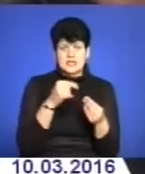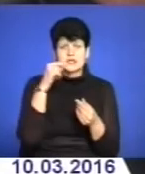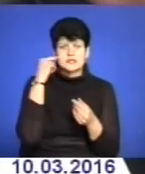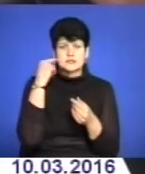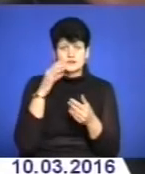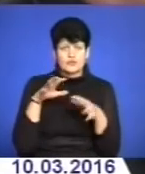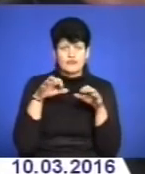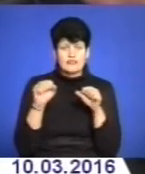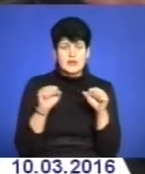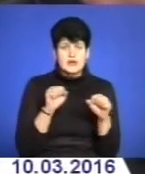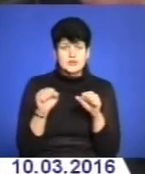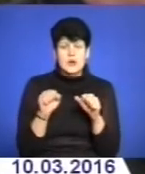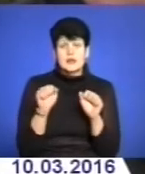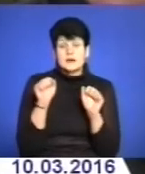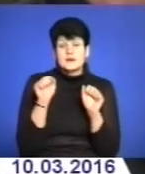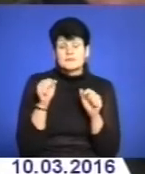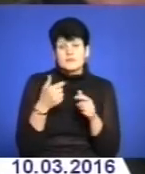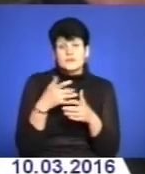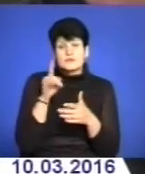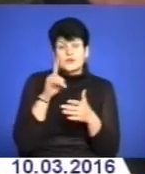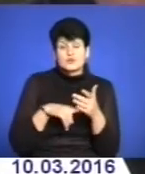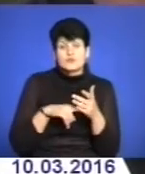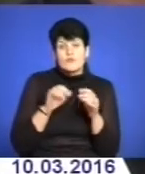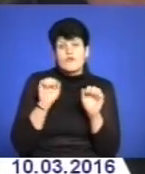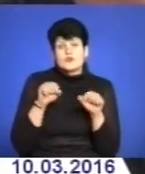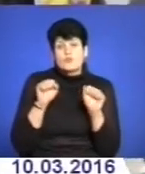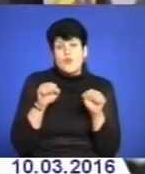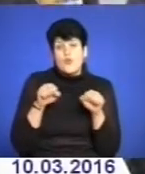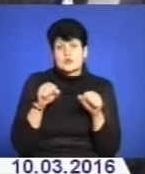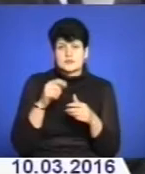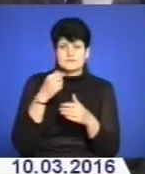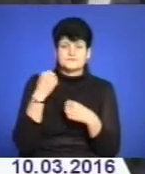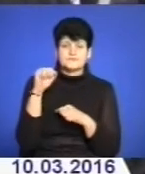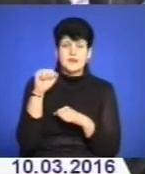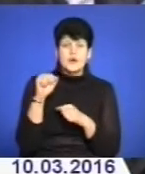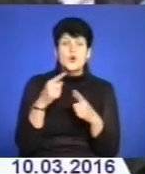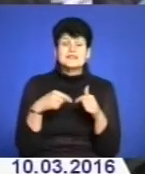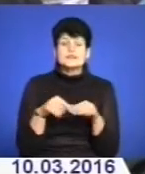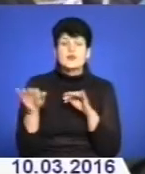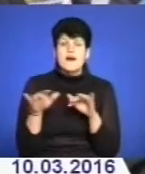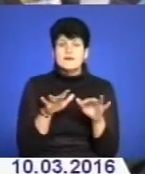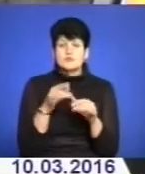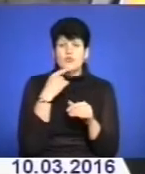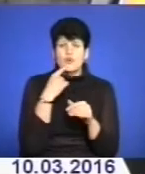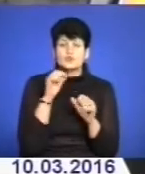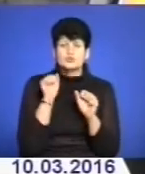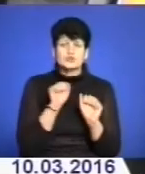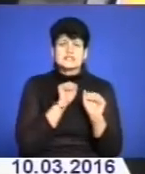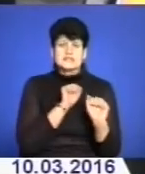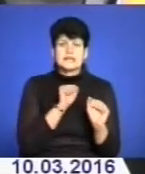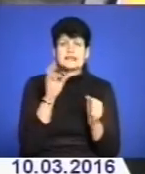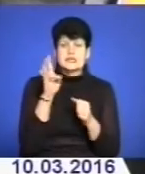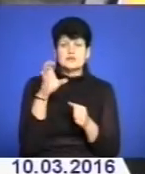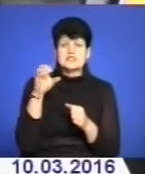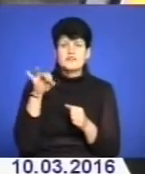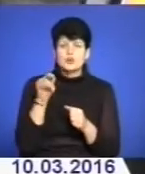все же надеюсь, что здравый смысл победит. Очень надеемся. Організатори акції кажуть, що відстоюватимуть Надію Савченко, доки